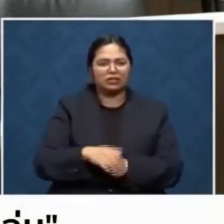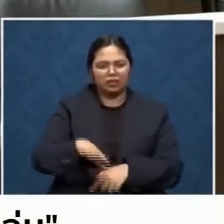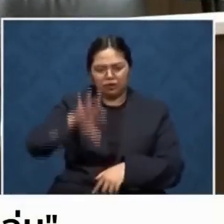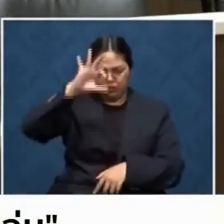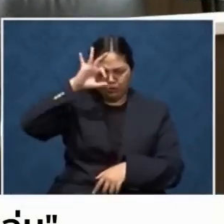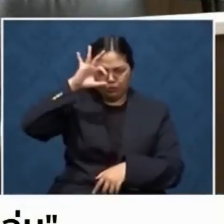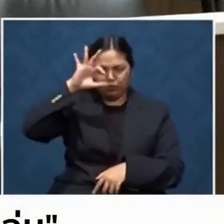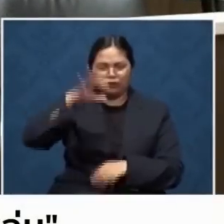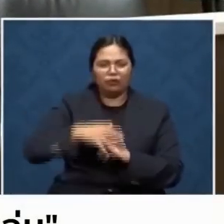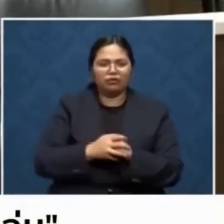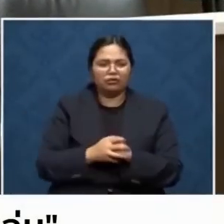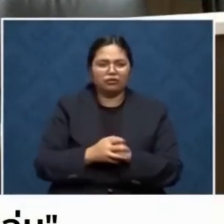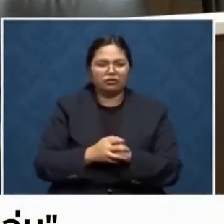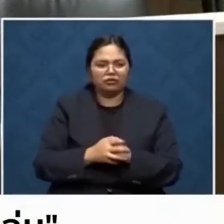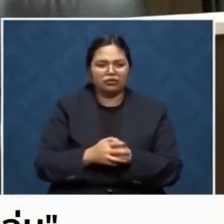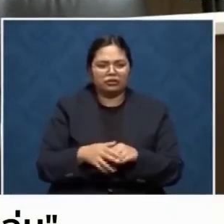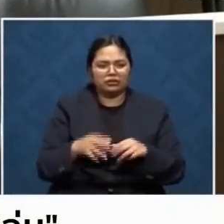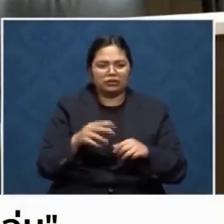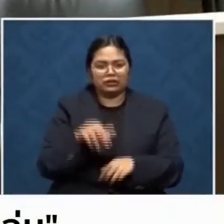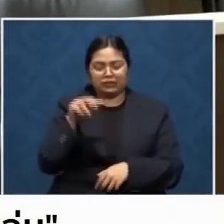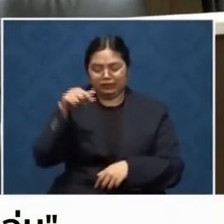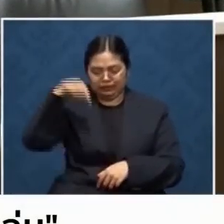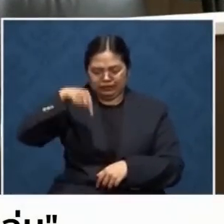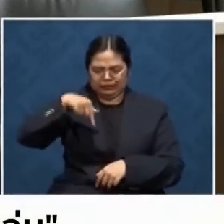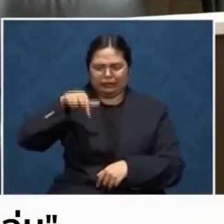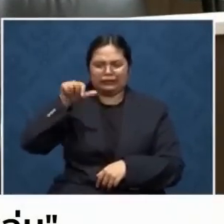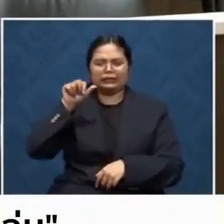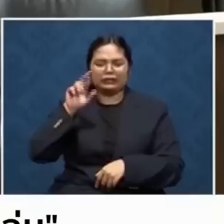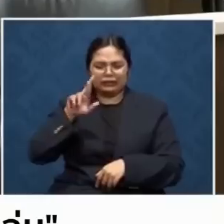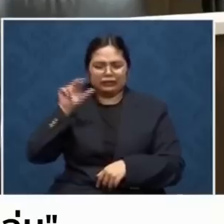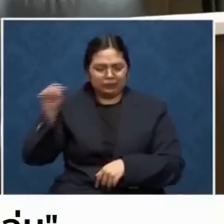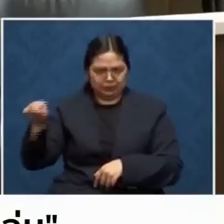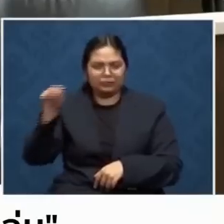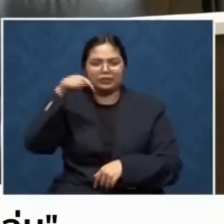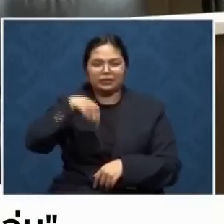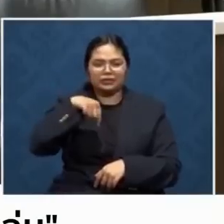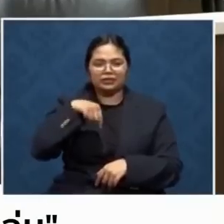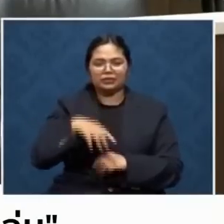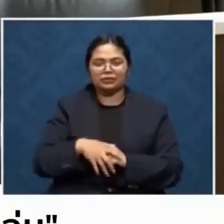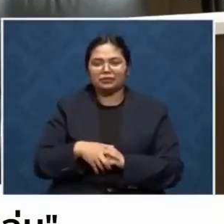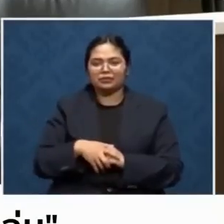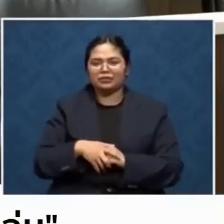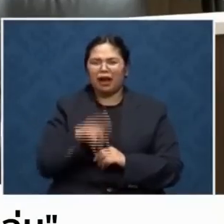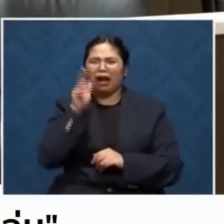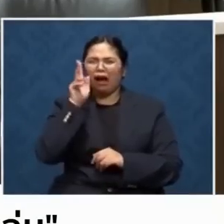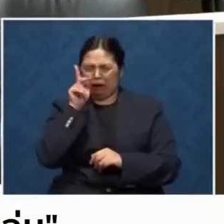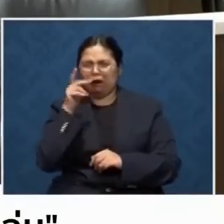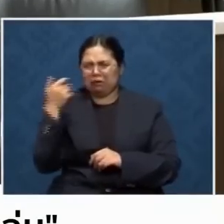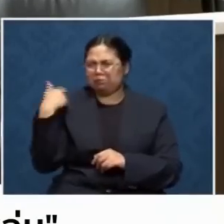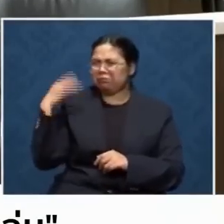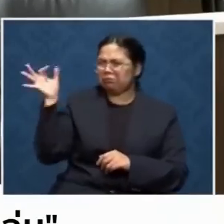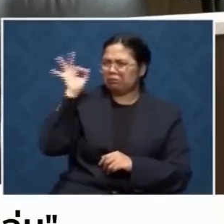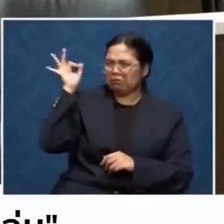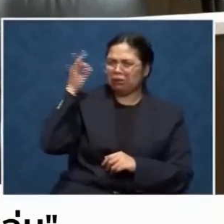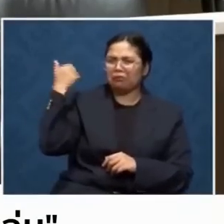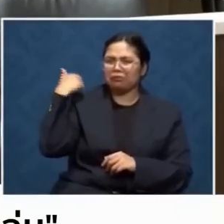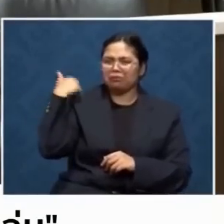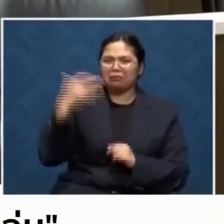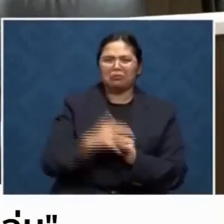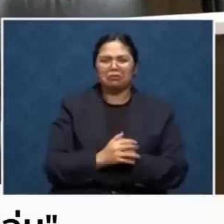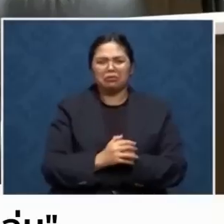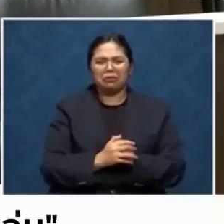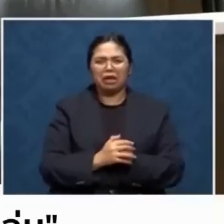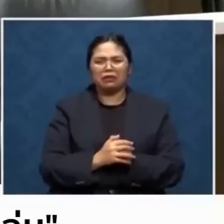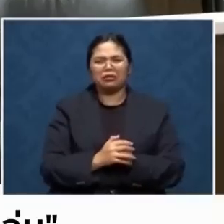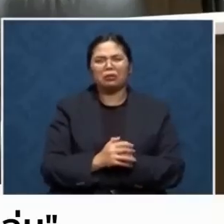จน ์ นะ ครับ ซึ่งจริงๆแล้วสภาแห่งนี้นะครับท่านประธานผมก็ได้ยินข่าวนะครับตอนแรกบอกว่าจะอภิปรายสร้